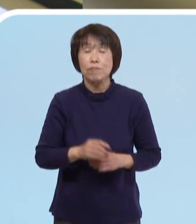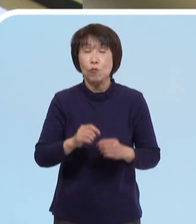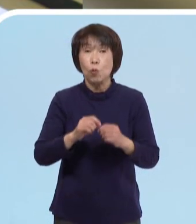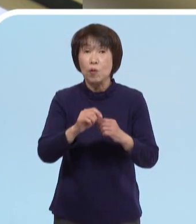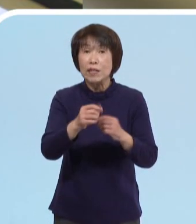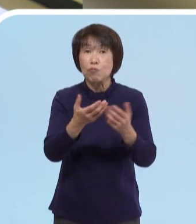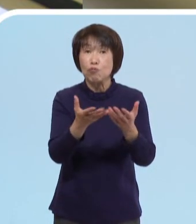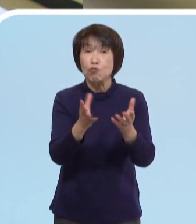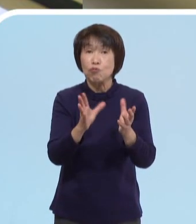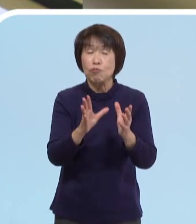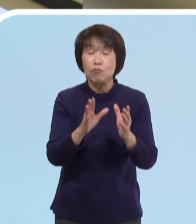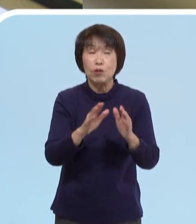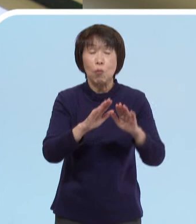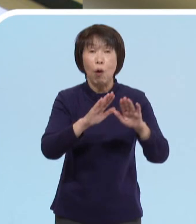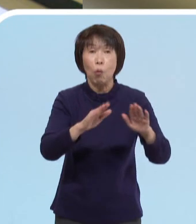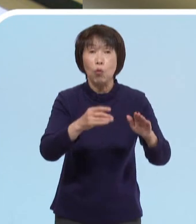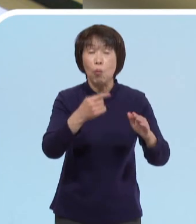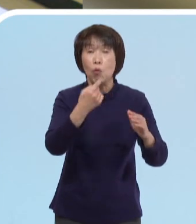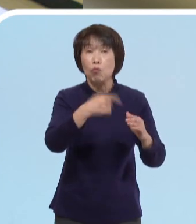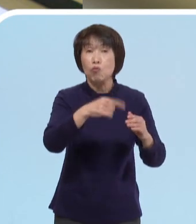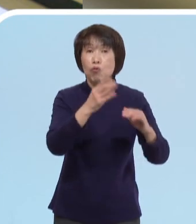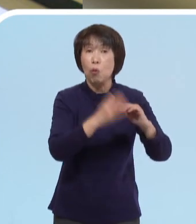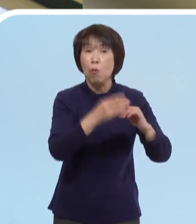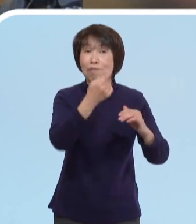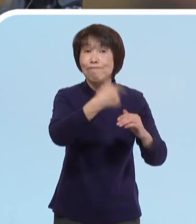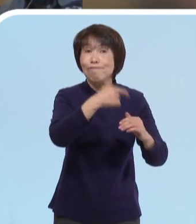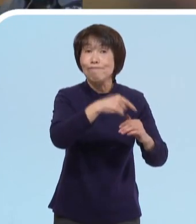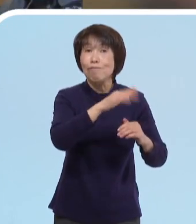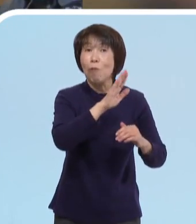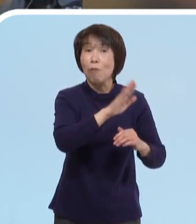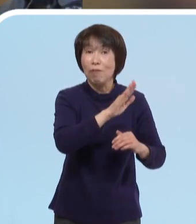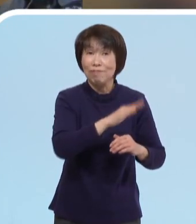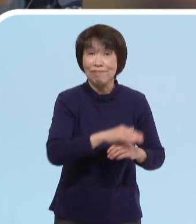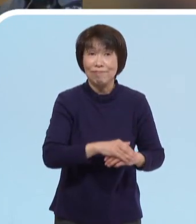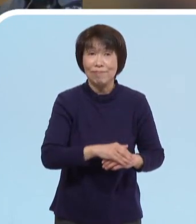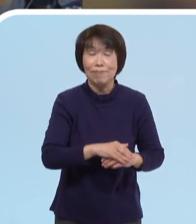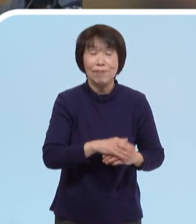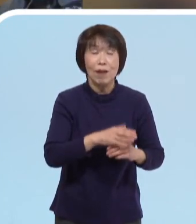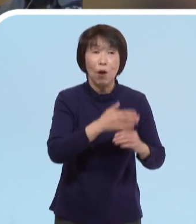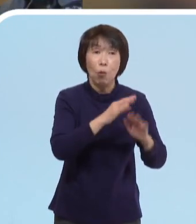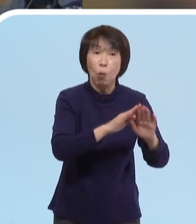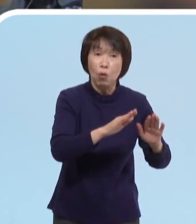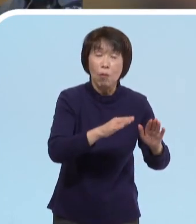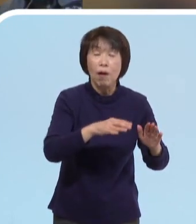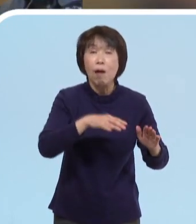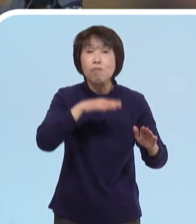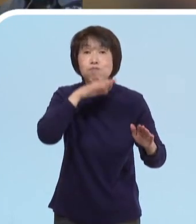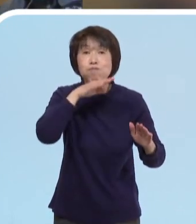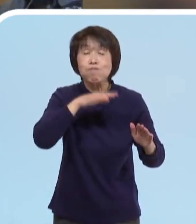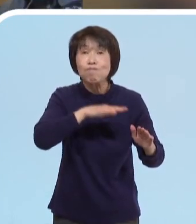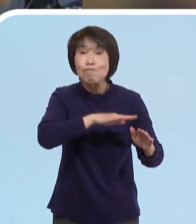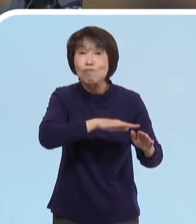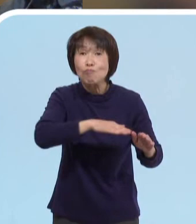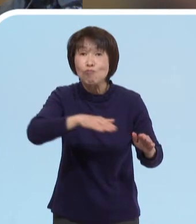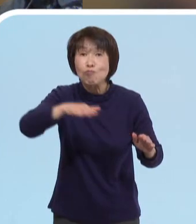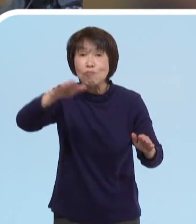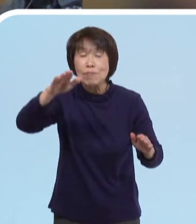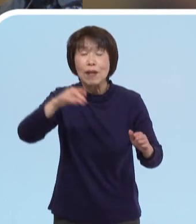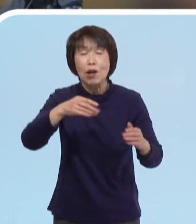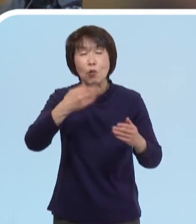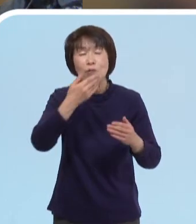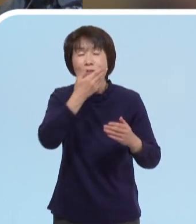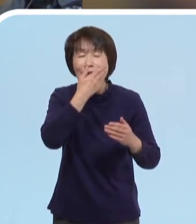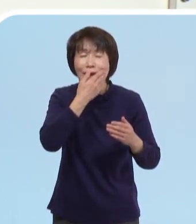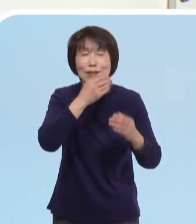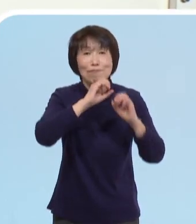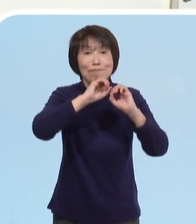青団支部では他に子ども料理教室なども開催していて、幅広い年代に食の大切さを伝えているん